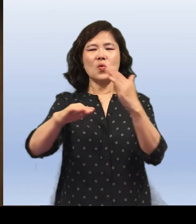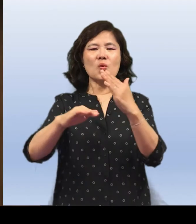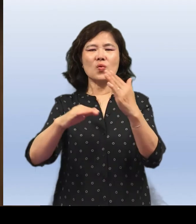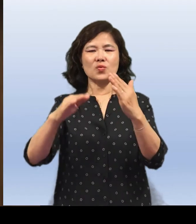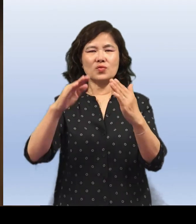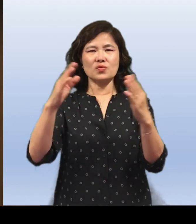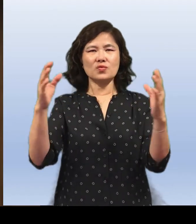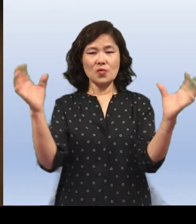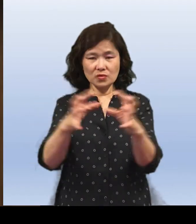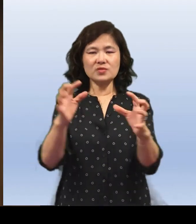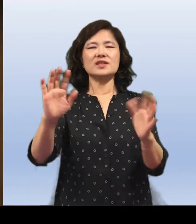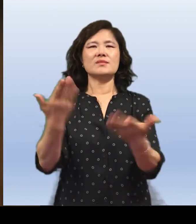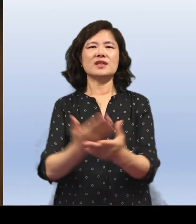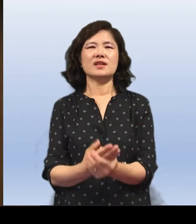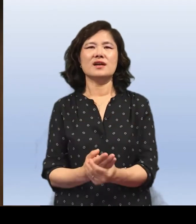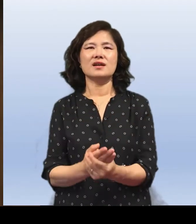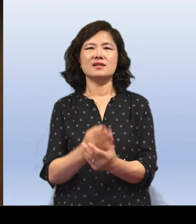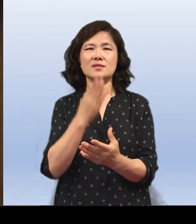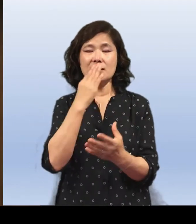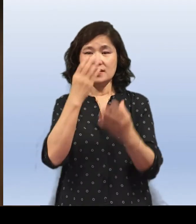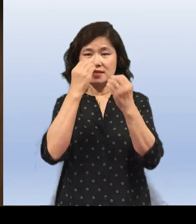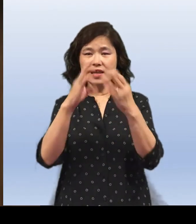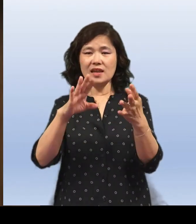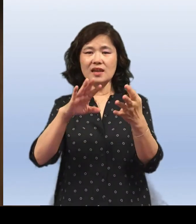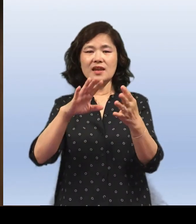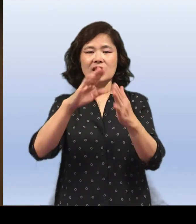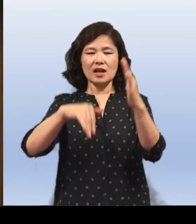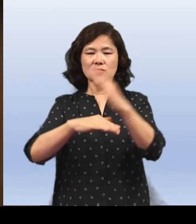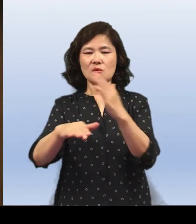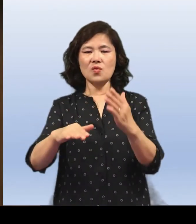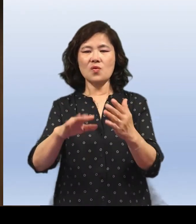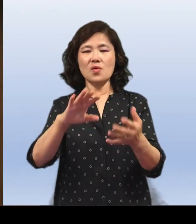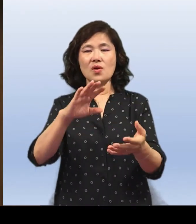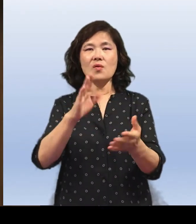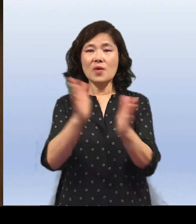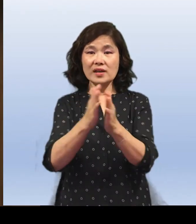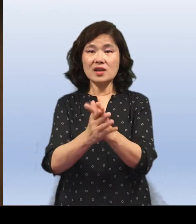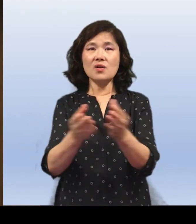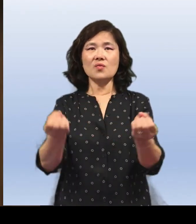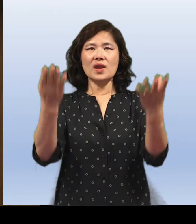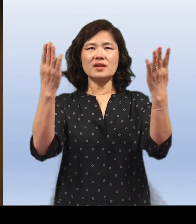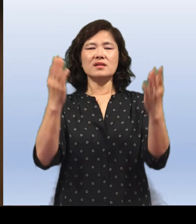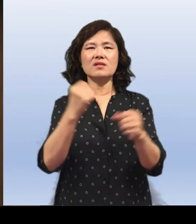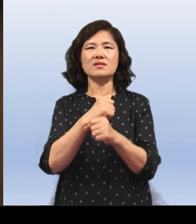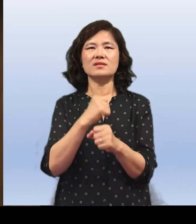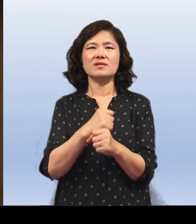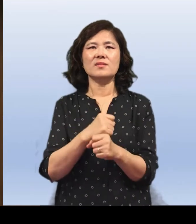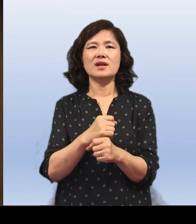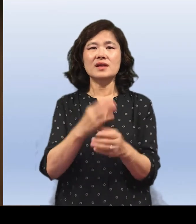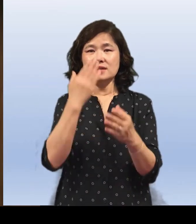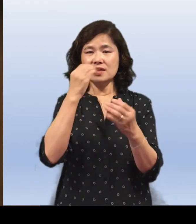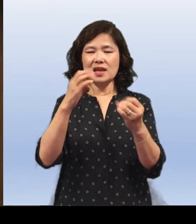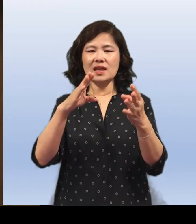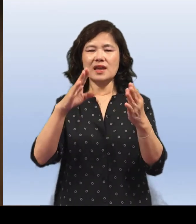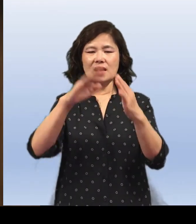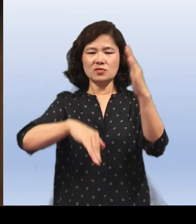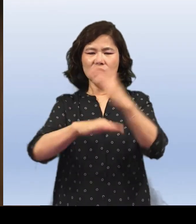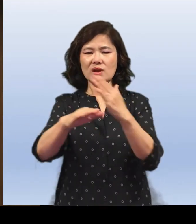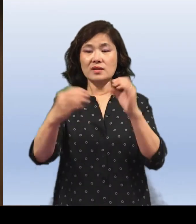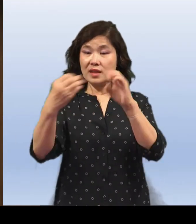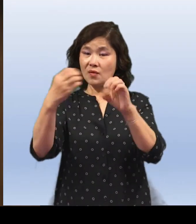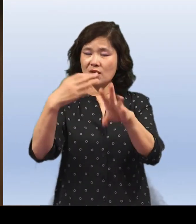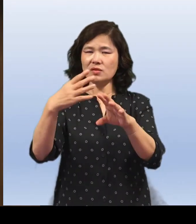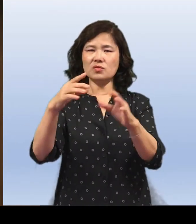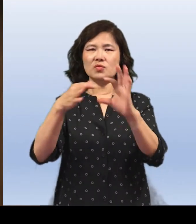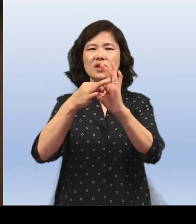공동체입니다. 6월 초에 있었던 새가족 온라인 환영회에서 담임 목사님께서 새가족과의 어떤 질의응답 시간을